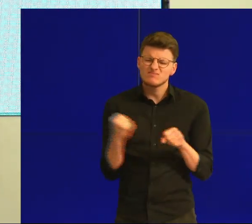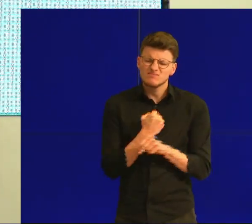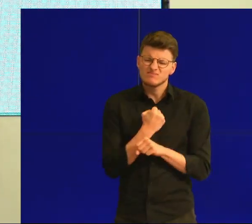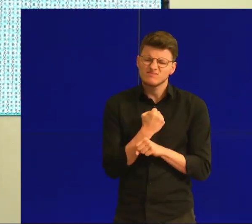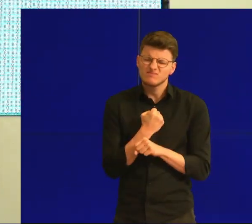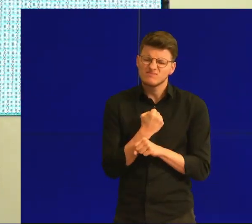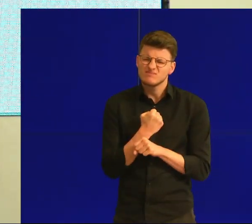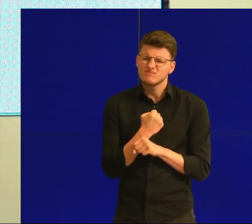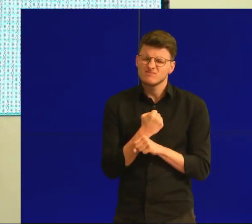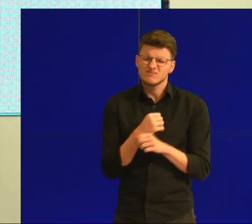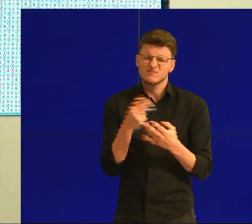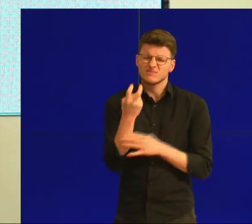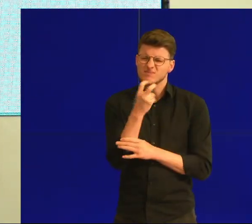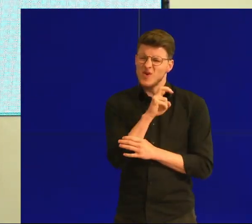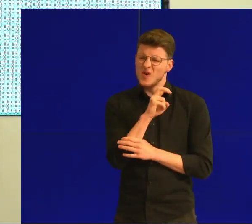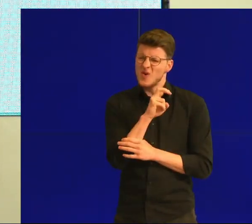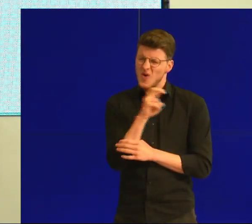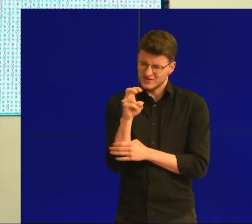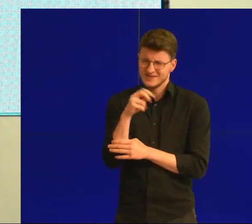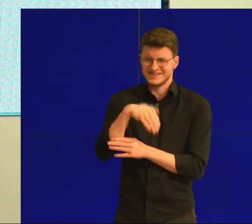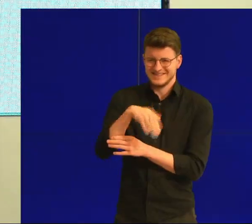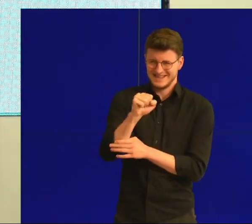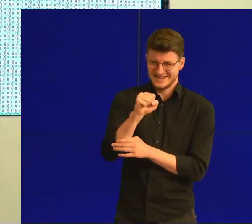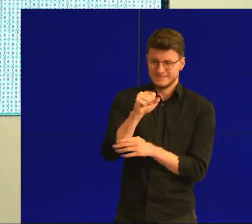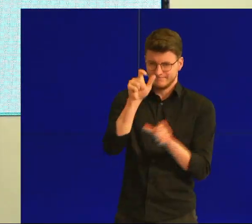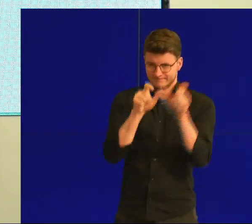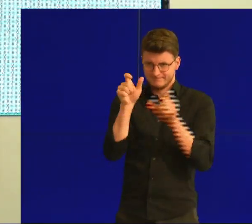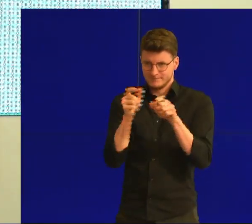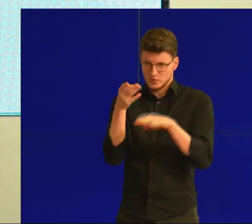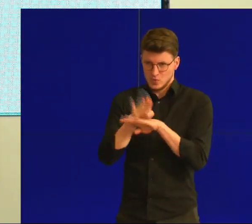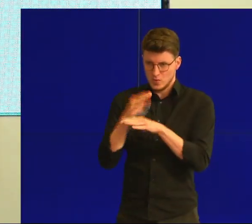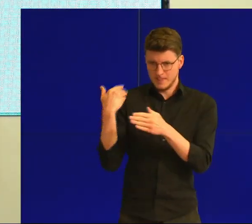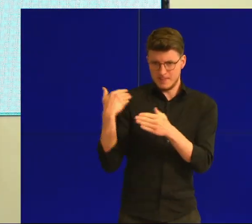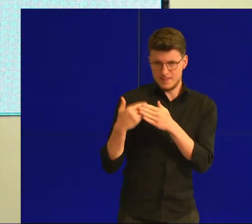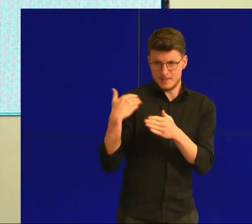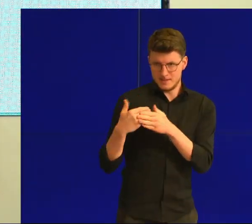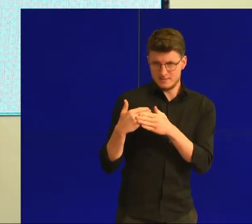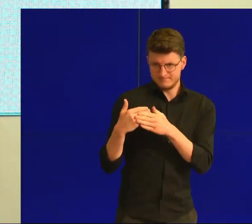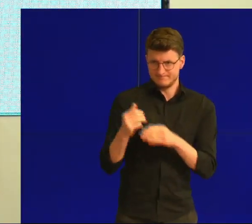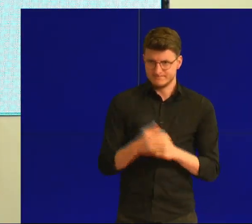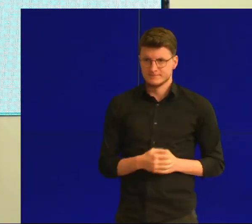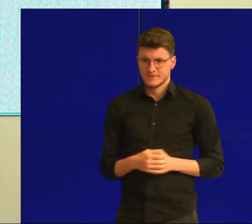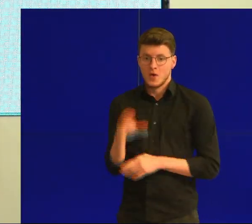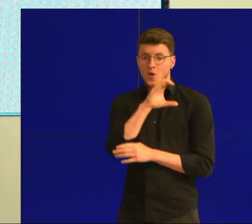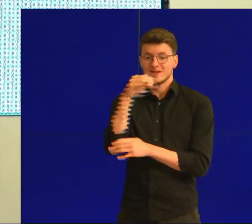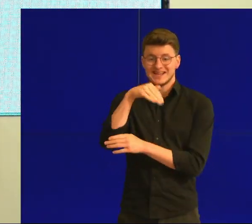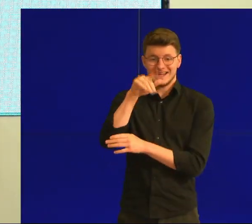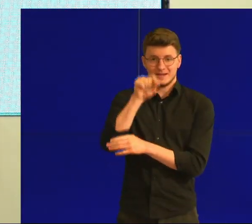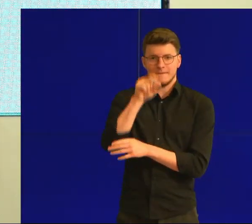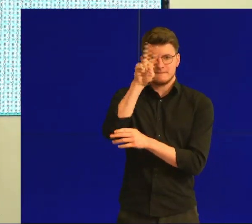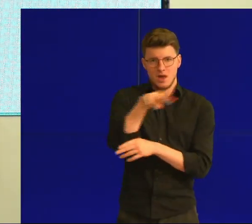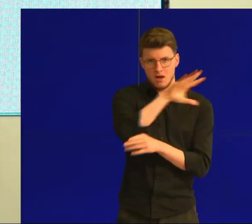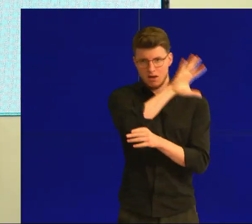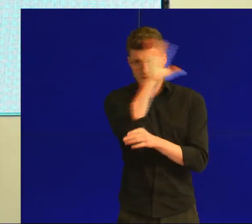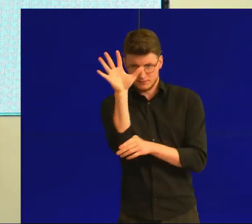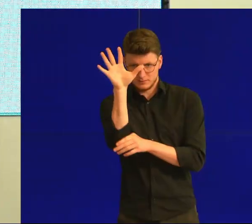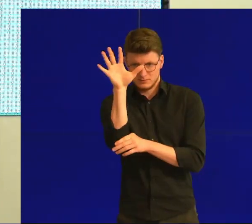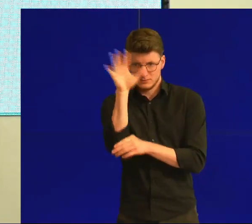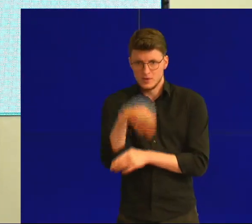dotation de l'année d'avant comme on dit en flandre wallonie